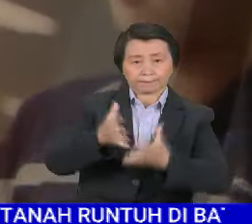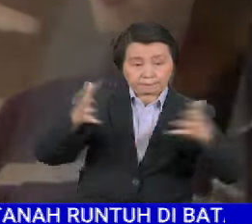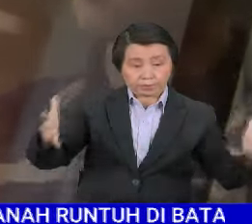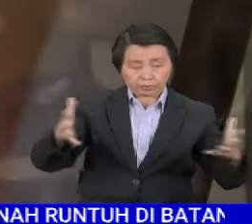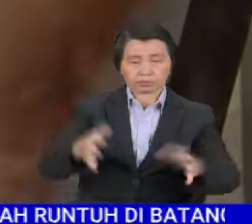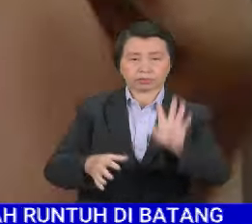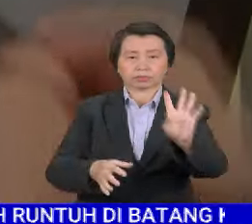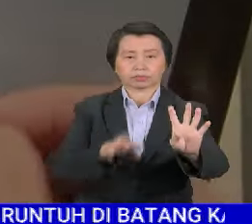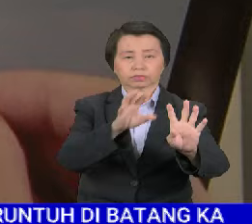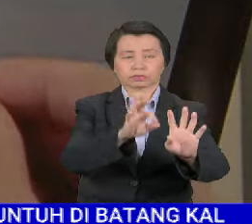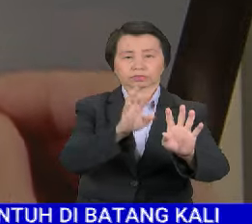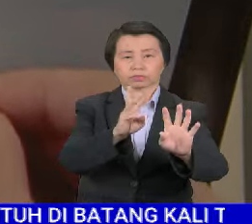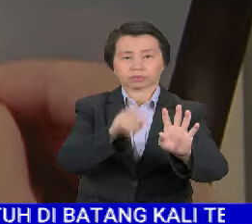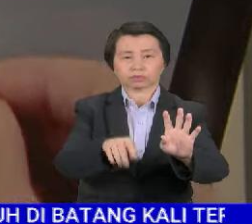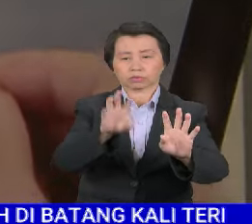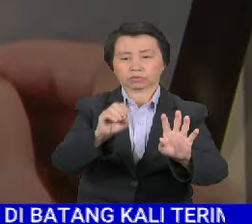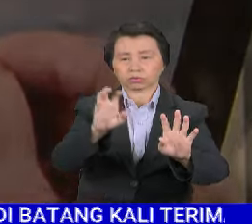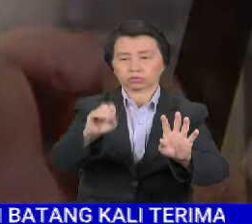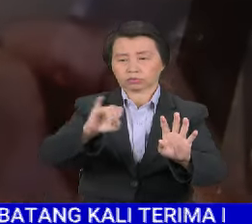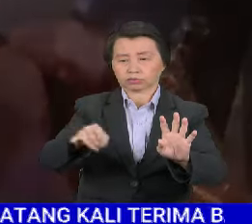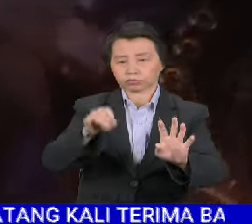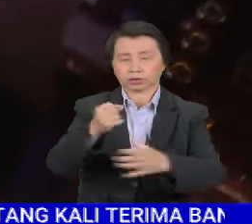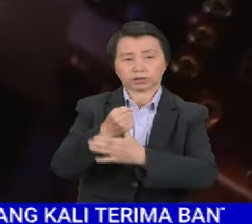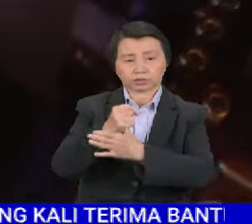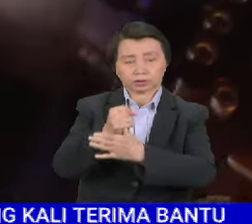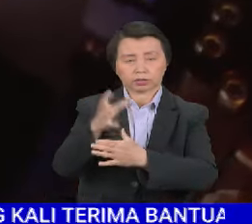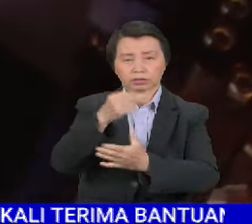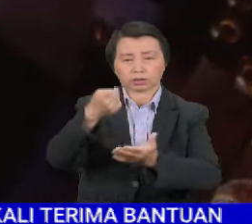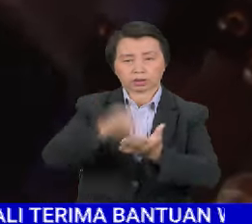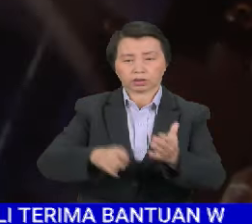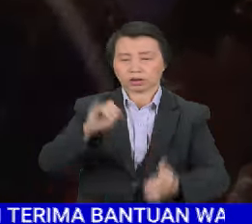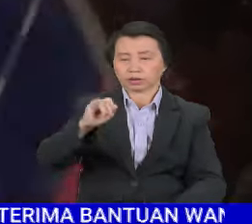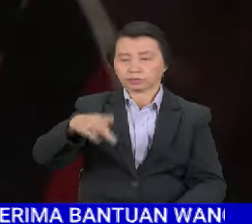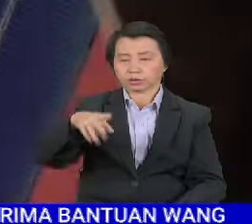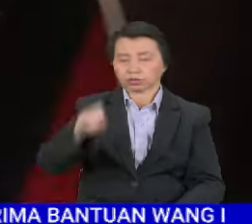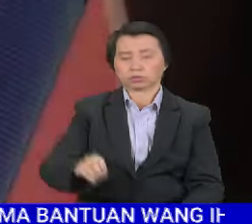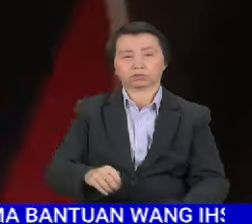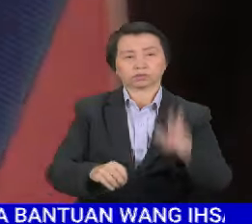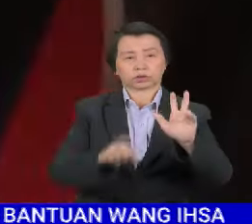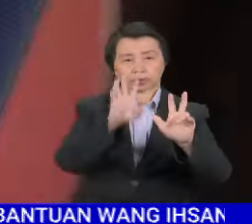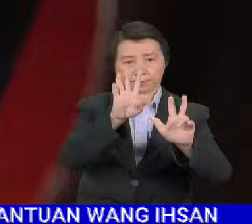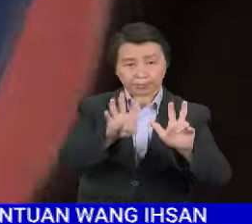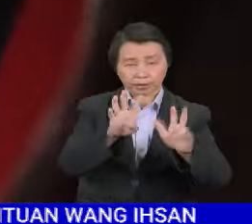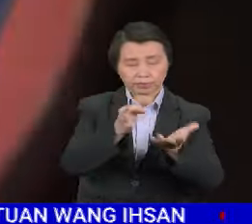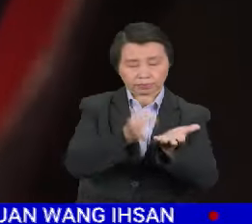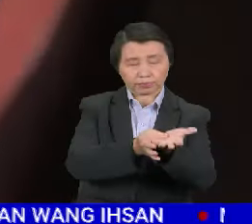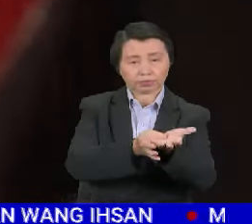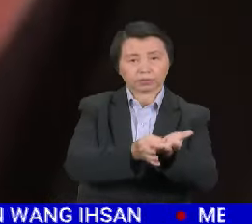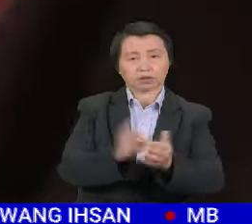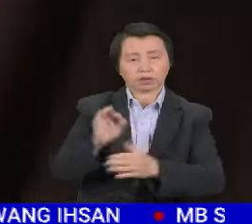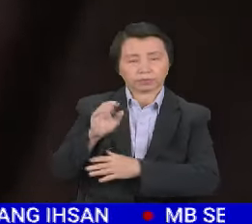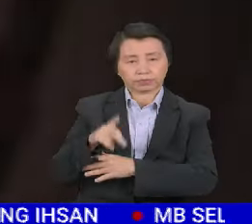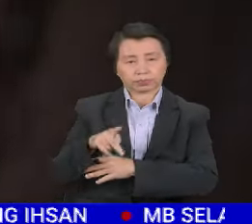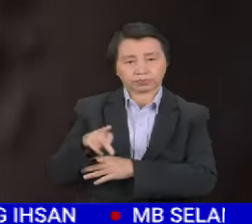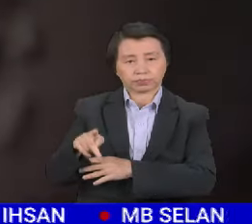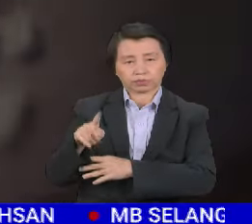sebanyak 468.00 juta saham dan harga IPO sebanyak 34 sen sesaham, permodalan